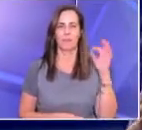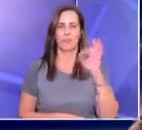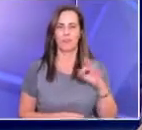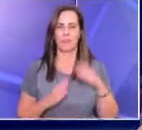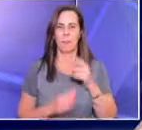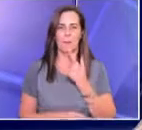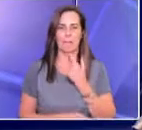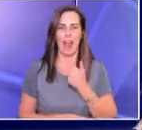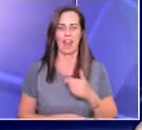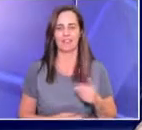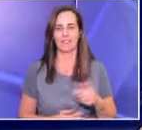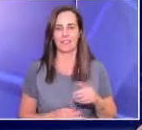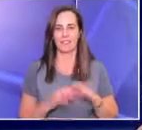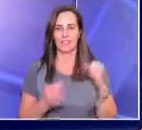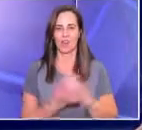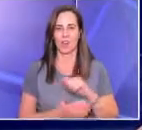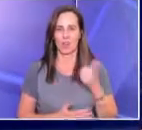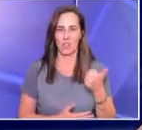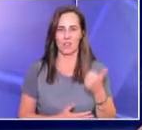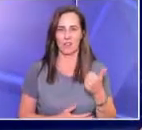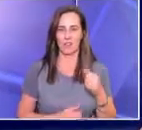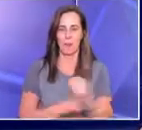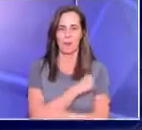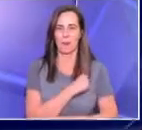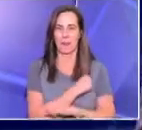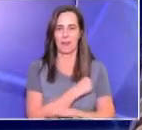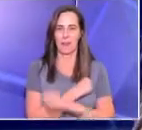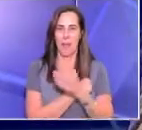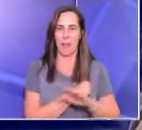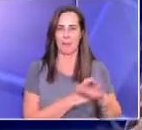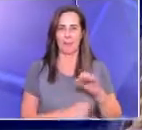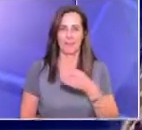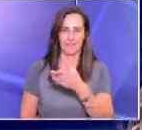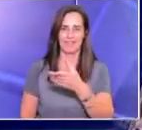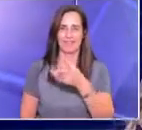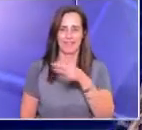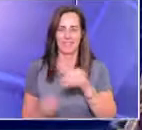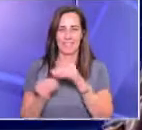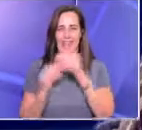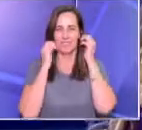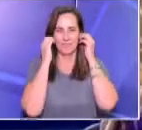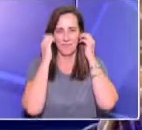גר במגדל העמק. התחלתי תואר ראשון במכללה האקדמית עמק ישראל, בראשותך.